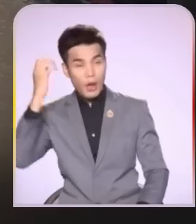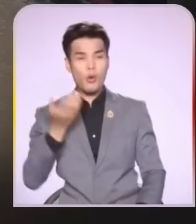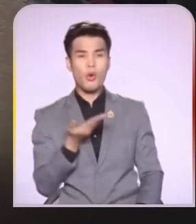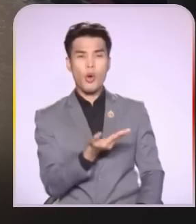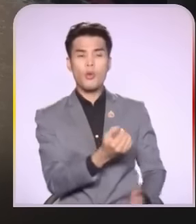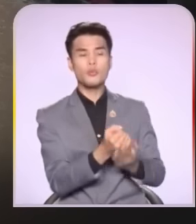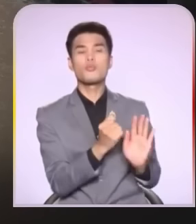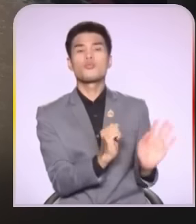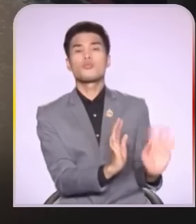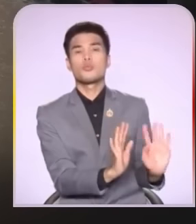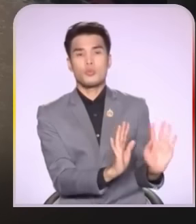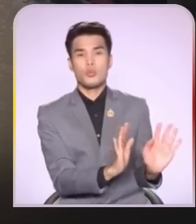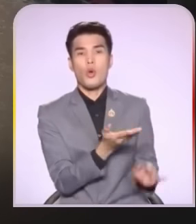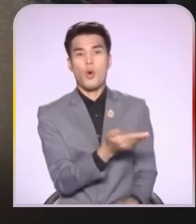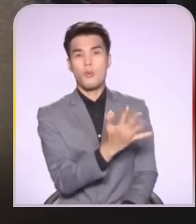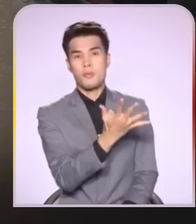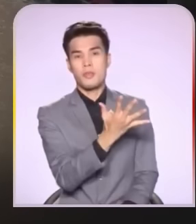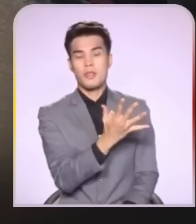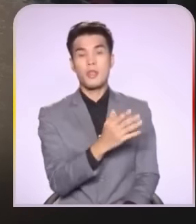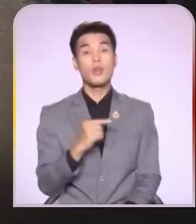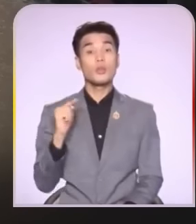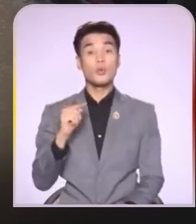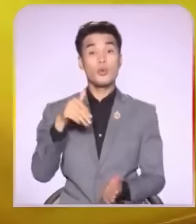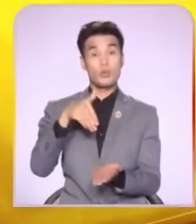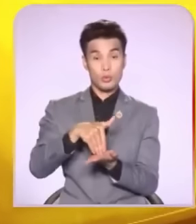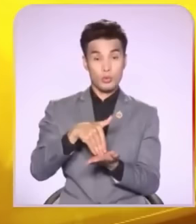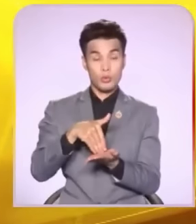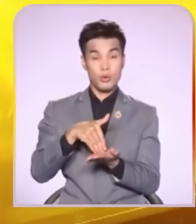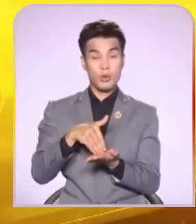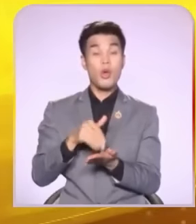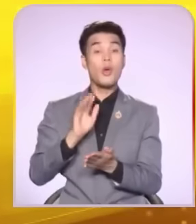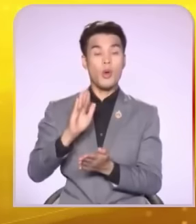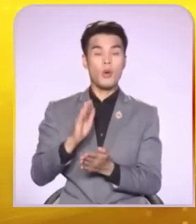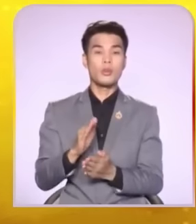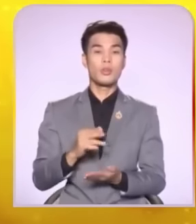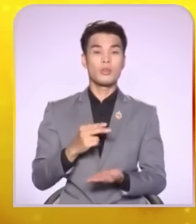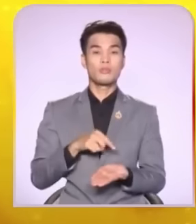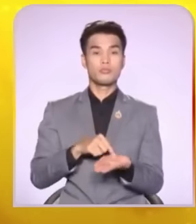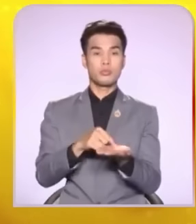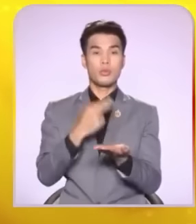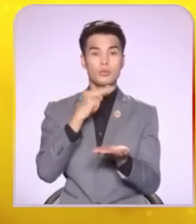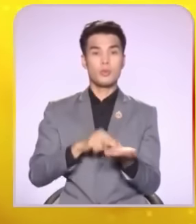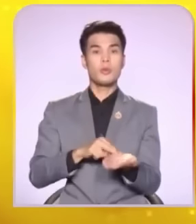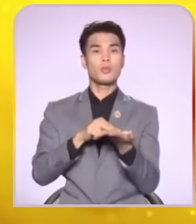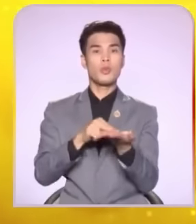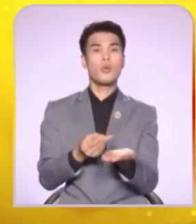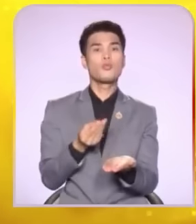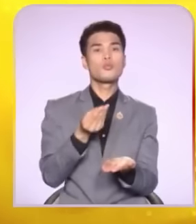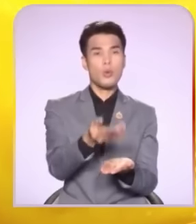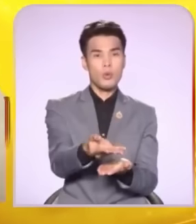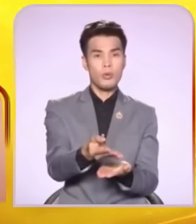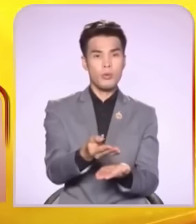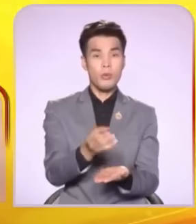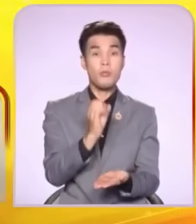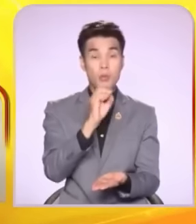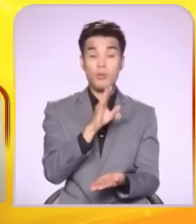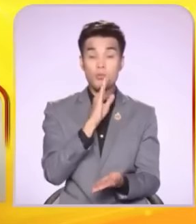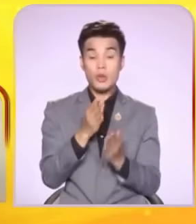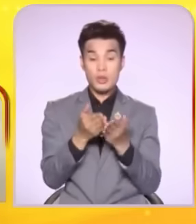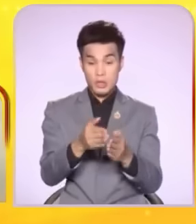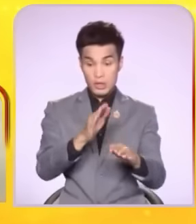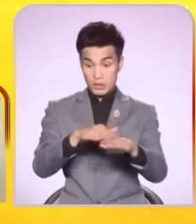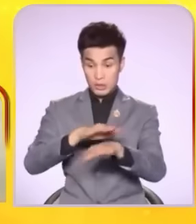ขอความช่วยเหลือจากฝั่งไทยกรมเจ้าท่าสำนักงานเชียงแสนมีการทำหนังสือถึงอำเภอเชียงแสนบอกว่าให้มีการแจ้งเรือ